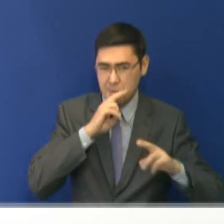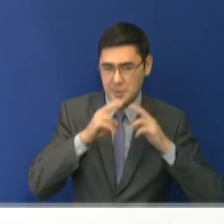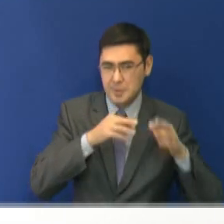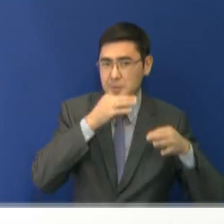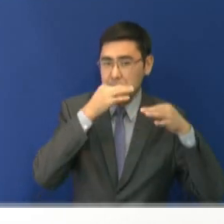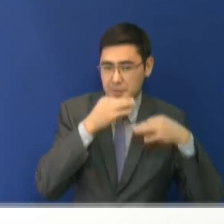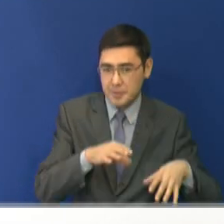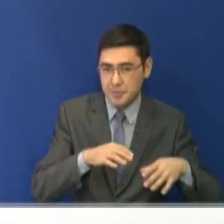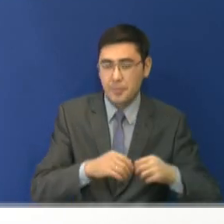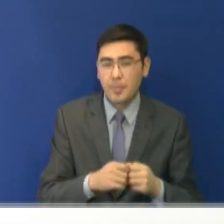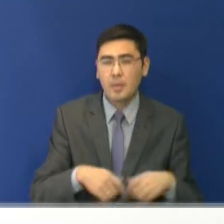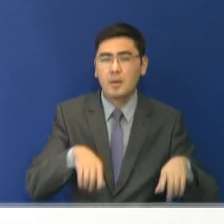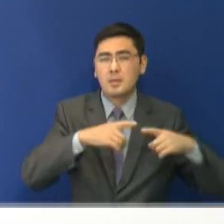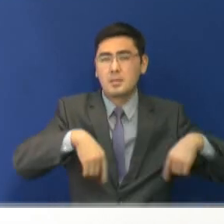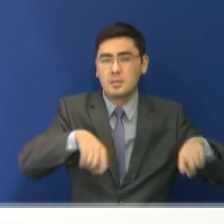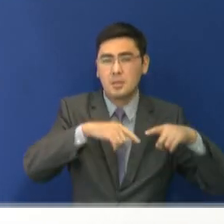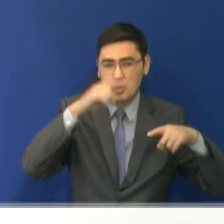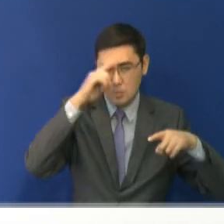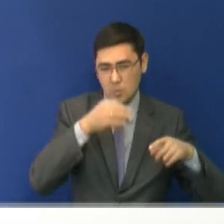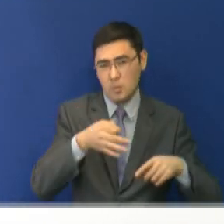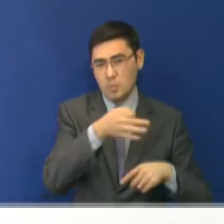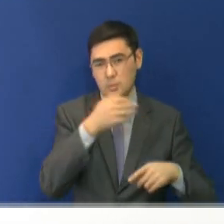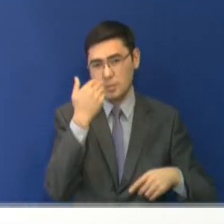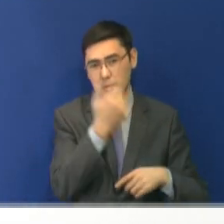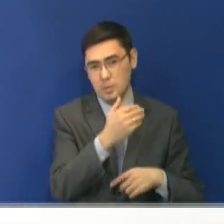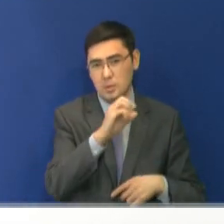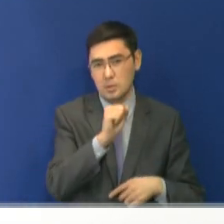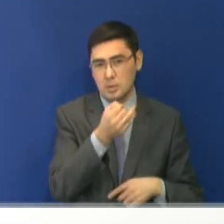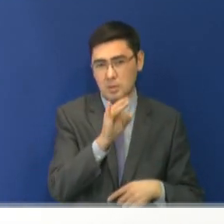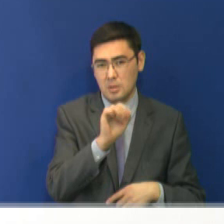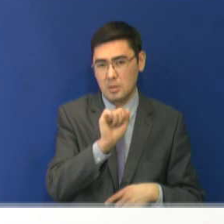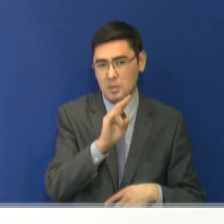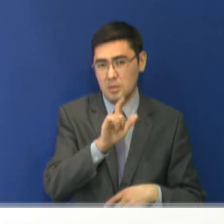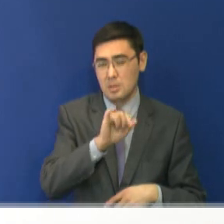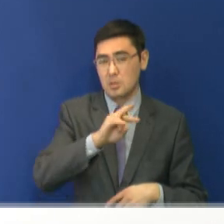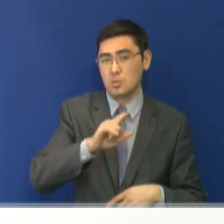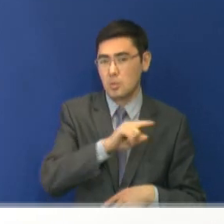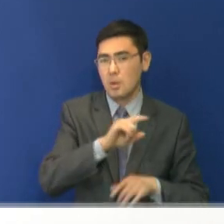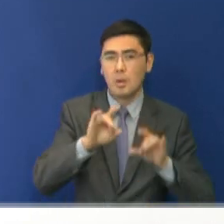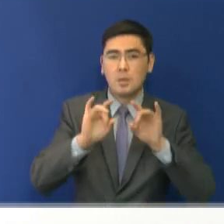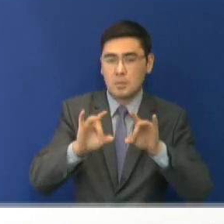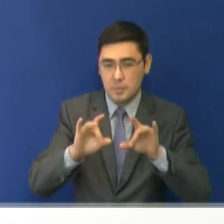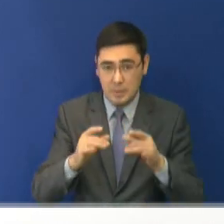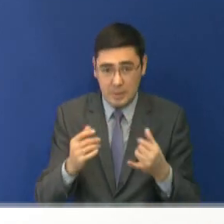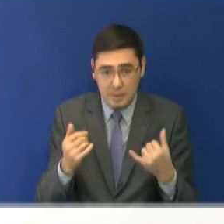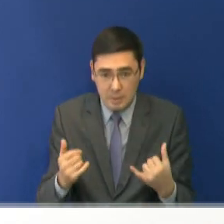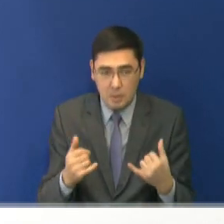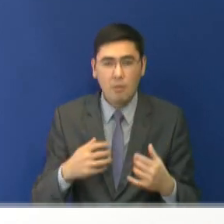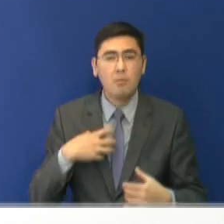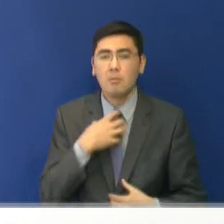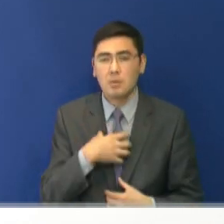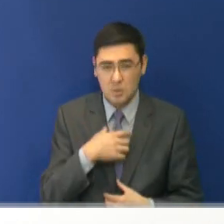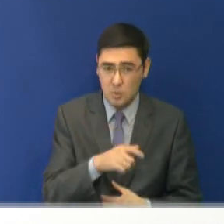управления Сайрангуль Жумадилова, вопрос сохранения здоровья студентов и сотрудников в этот нелегкий период является самым важным и обсуждаемым на